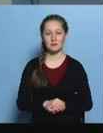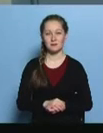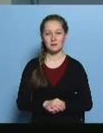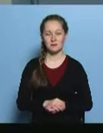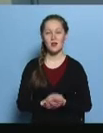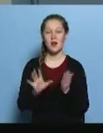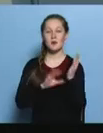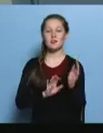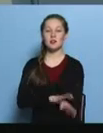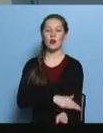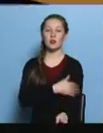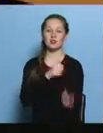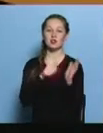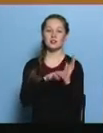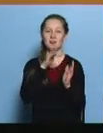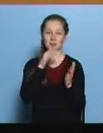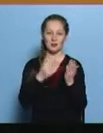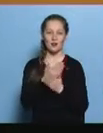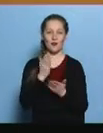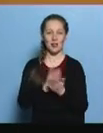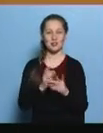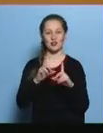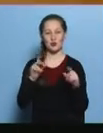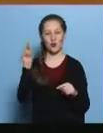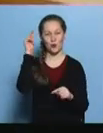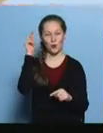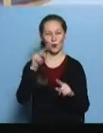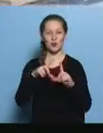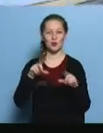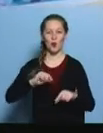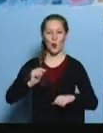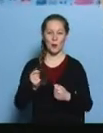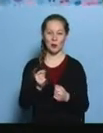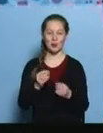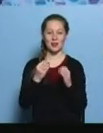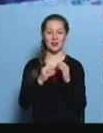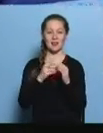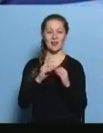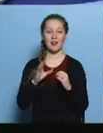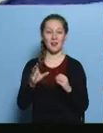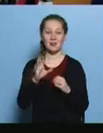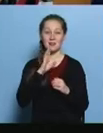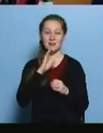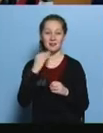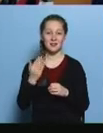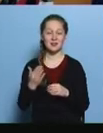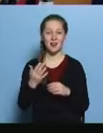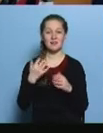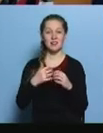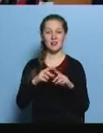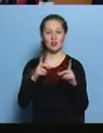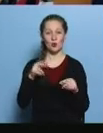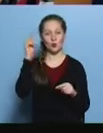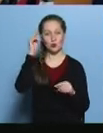После долгих 6 лет у нее снова есть школьные уроки и школьные подруги. 10-классница Арина в средней общеобразовательной отучилась